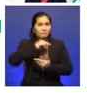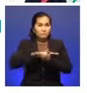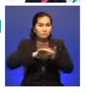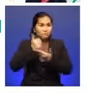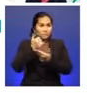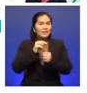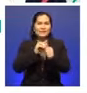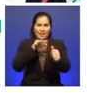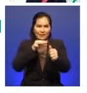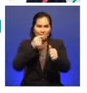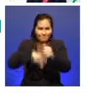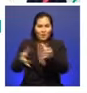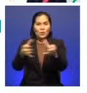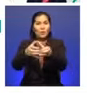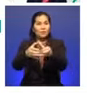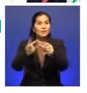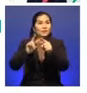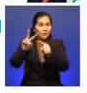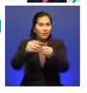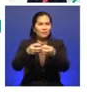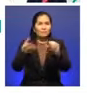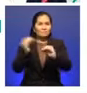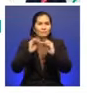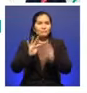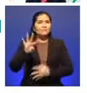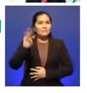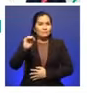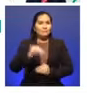ทำต่อในกลุ่มขยายผลสไลด์ต่อไปเลยค่ะ